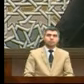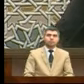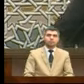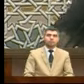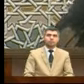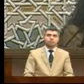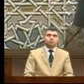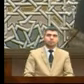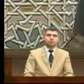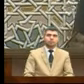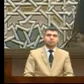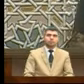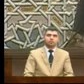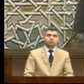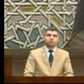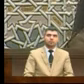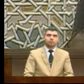انتهى الوقت